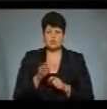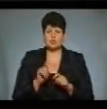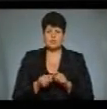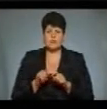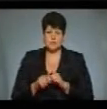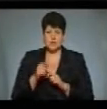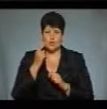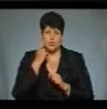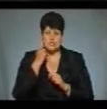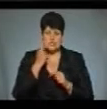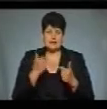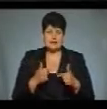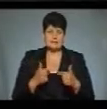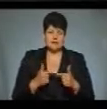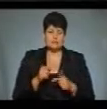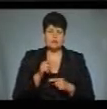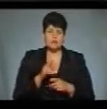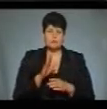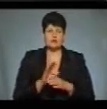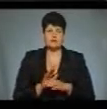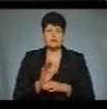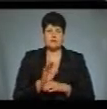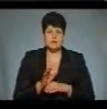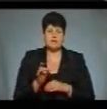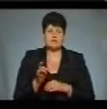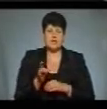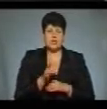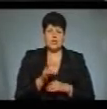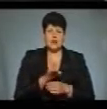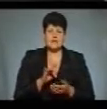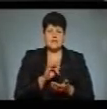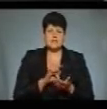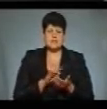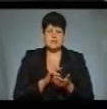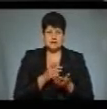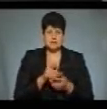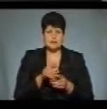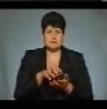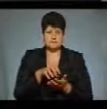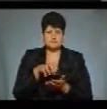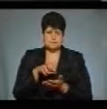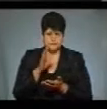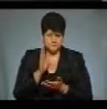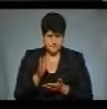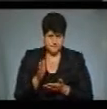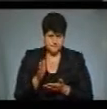оцінені екзаменаторами, вони будуть відправлені в регіональний центр, там їх відсканують і